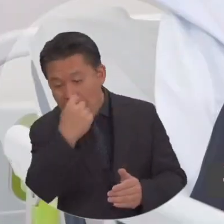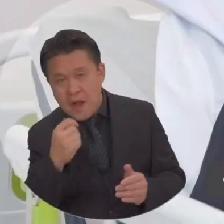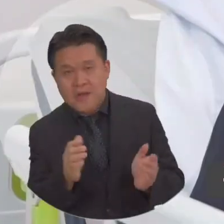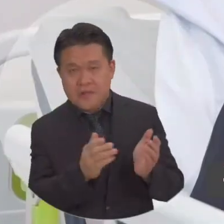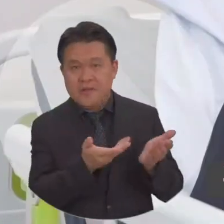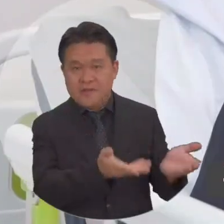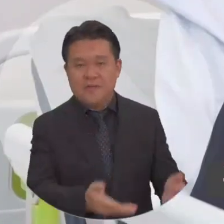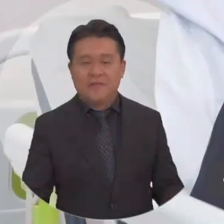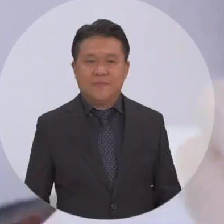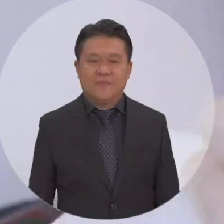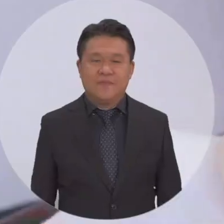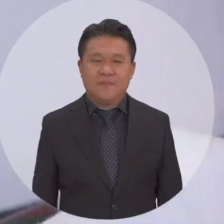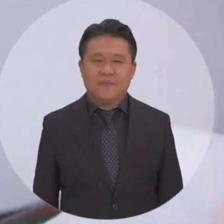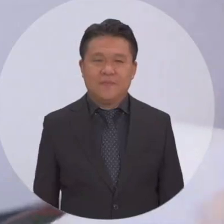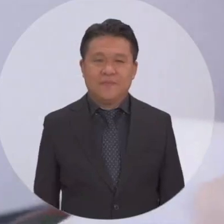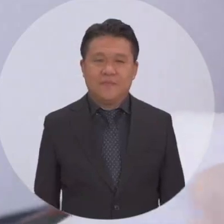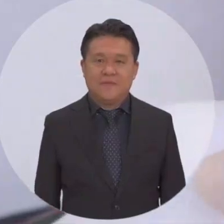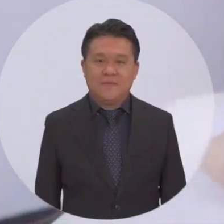발라줍니다.